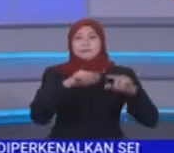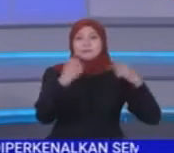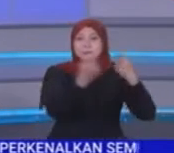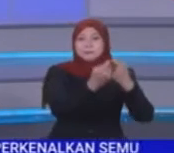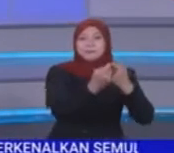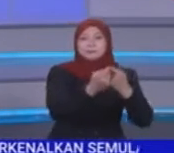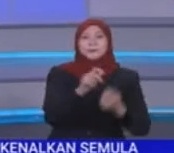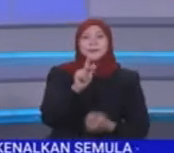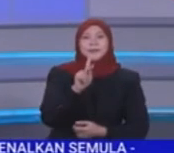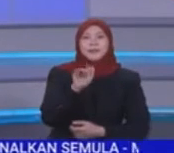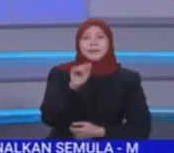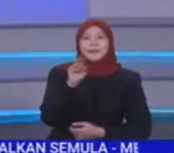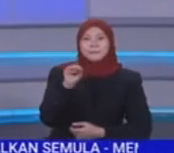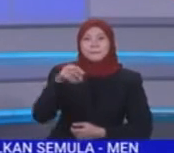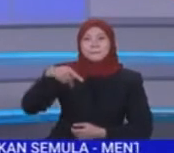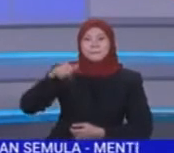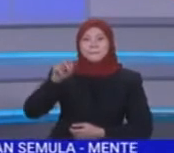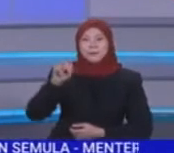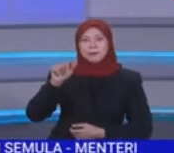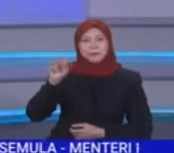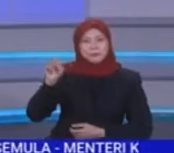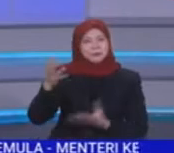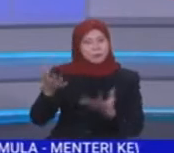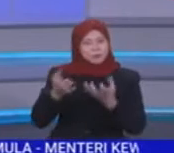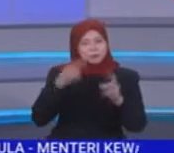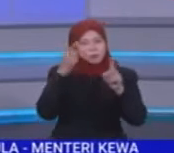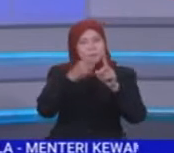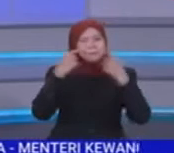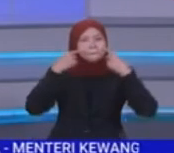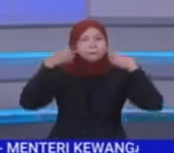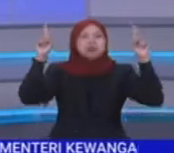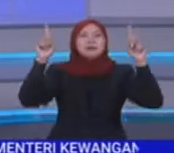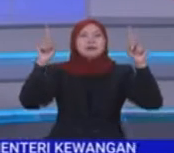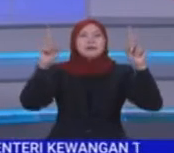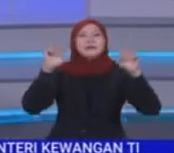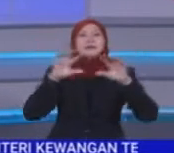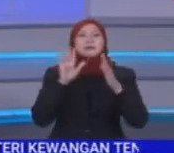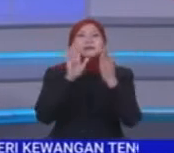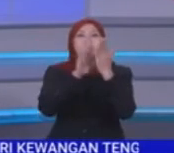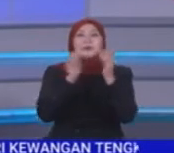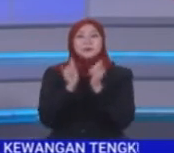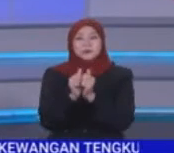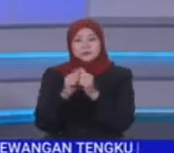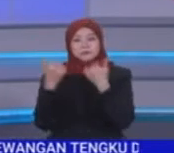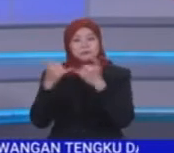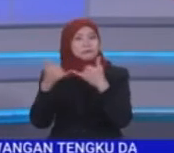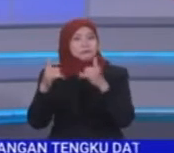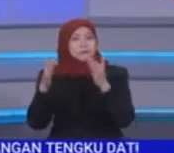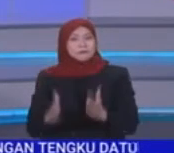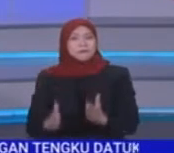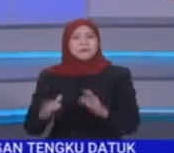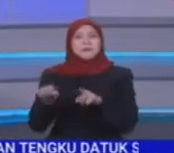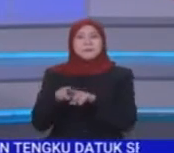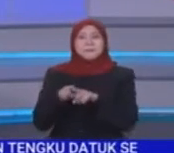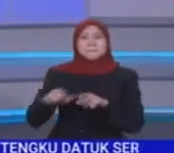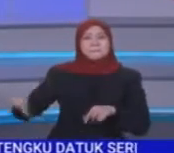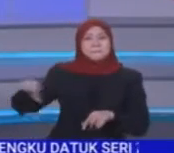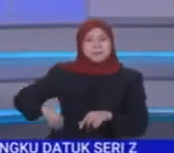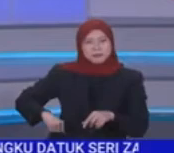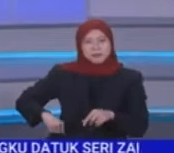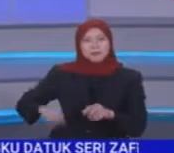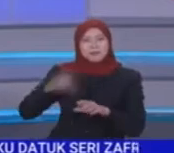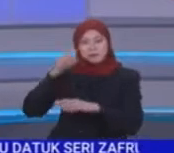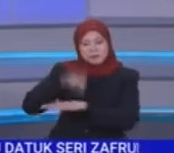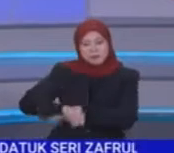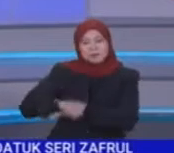Kim Pan-gon hanya mahukan kemenangan meskipun berhadapan pasukan berwibawa seperti Bahrain menjelang pertemuan